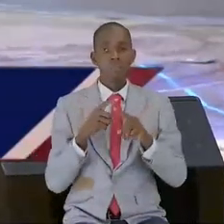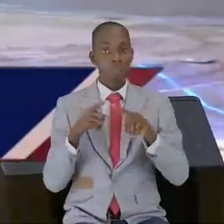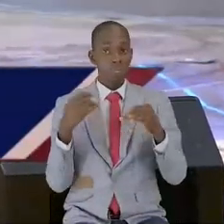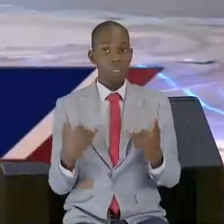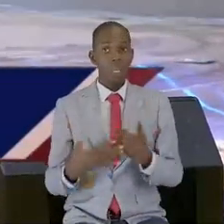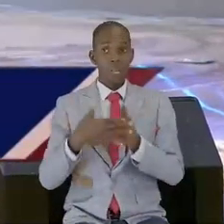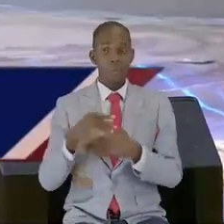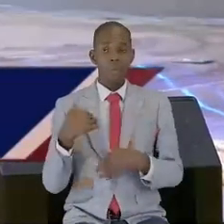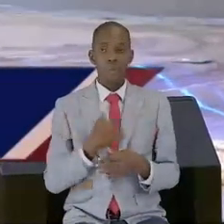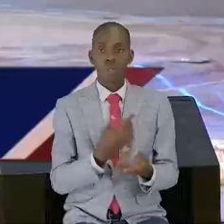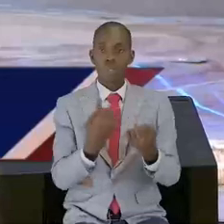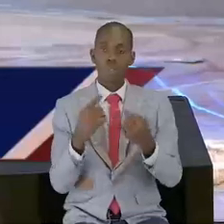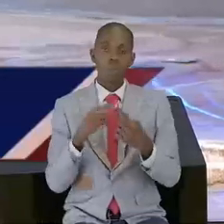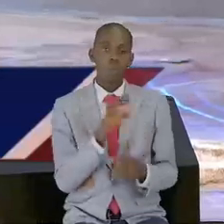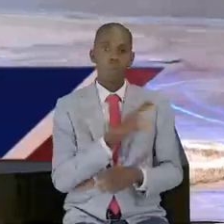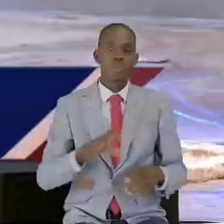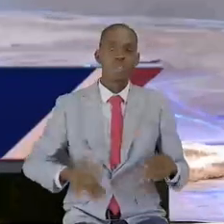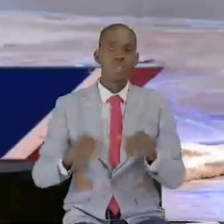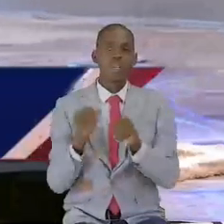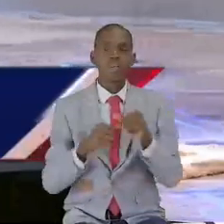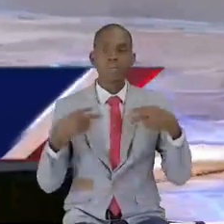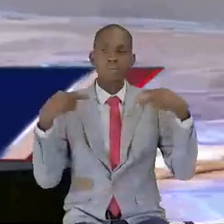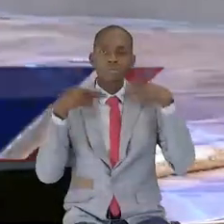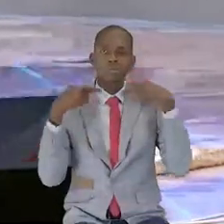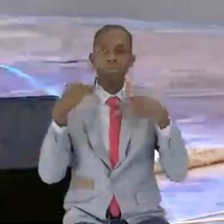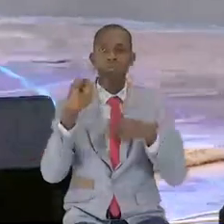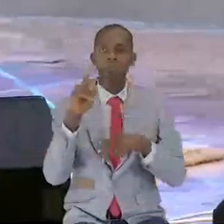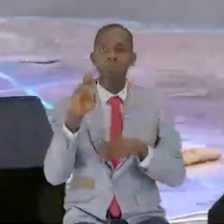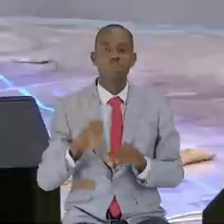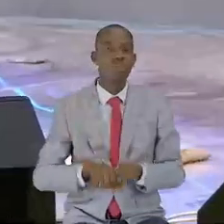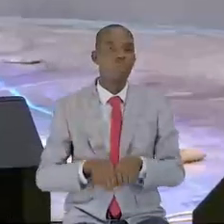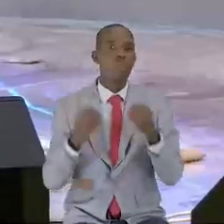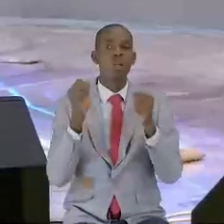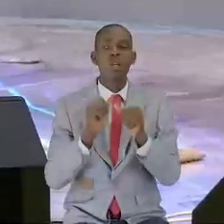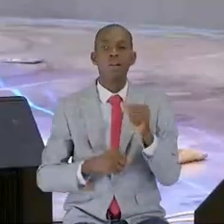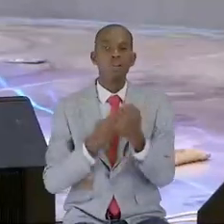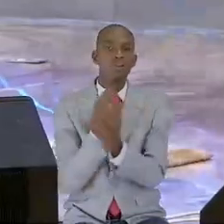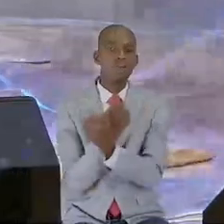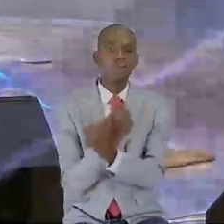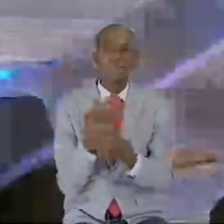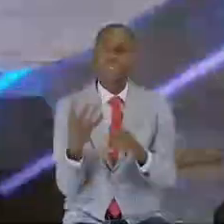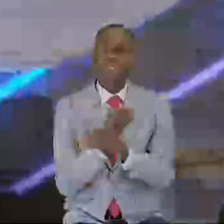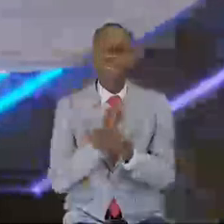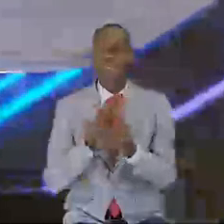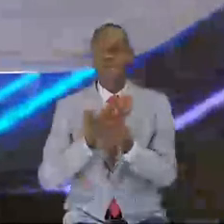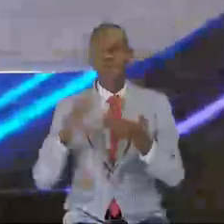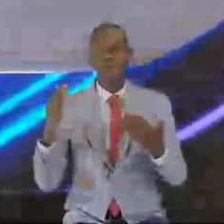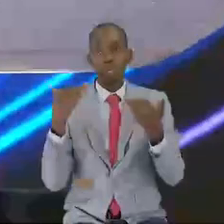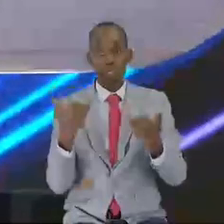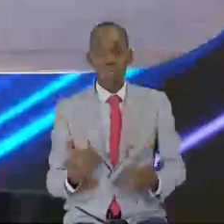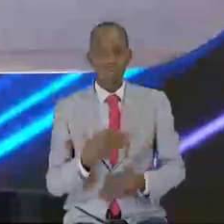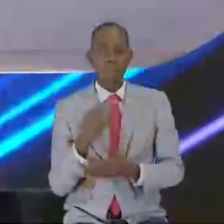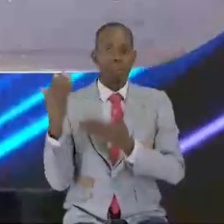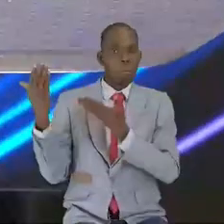être venus à Christ, tout joug est brisé, tous les liens ont été ôtés, alors il